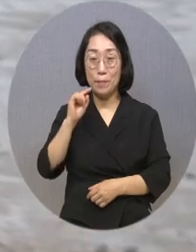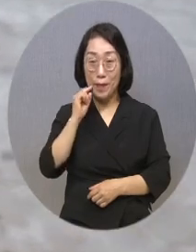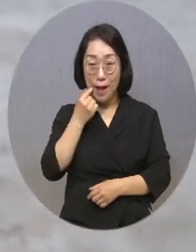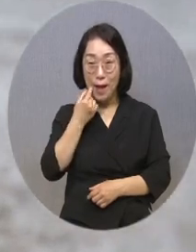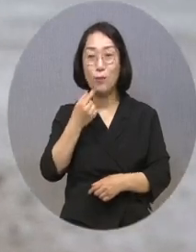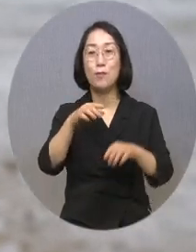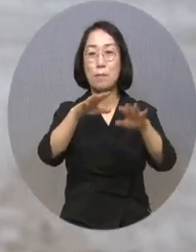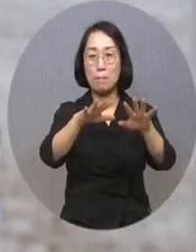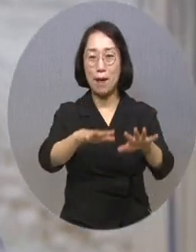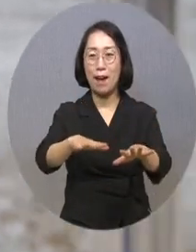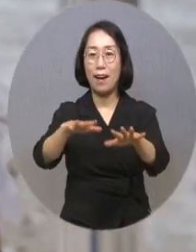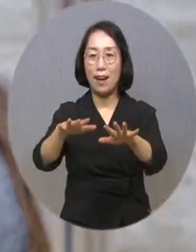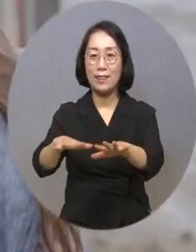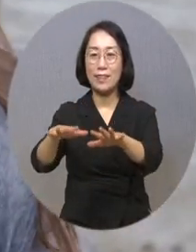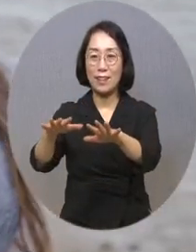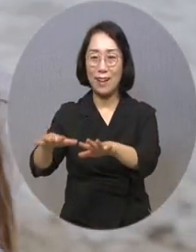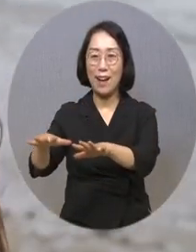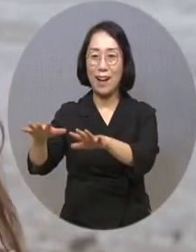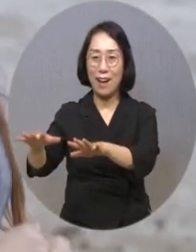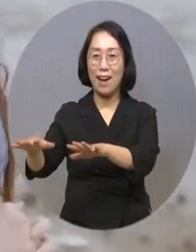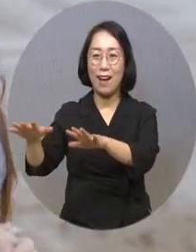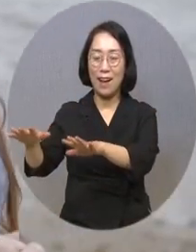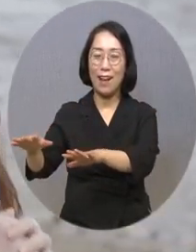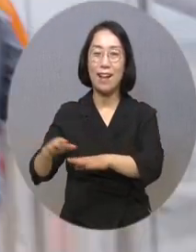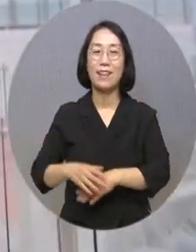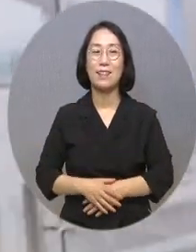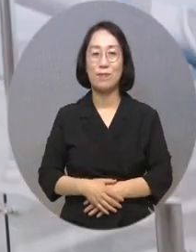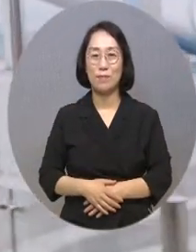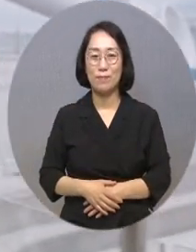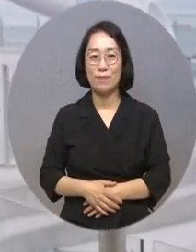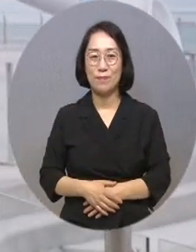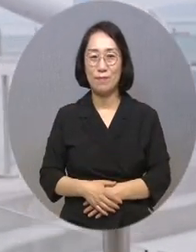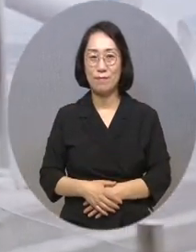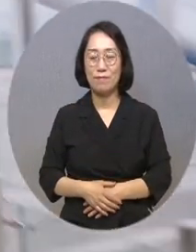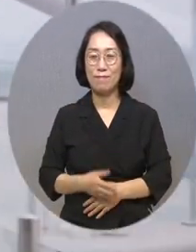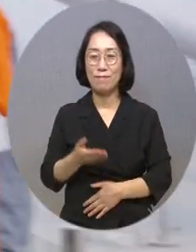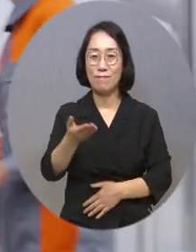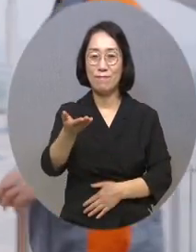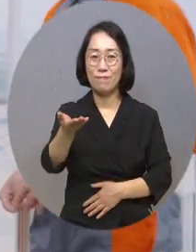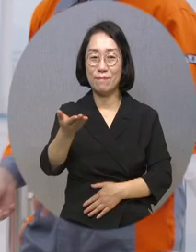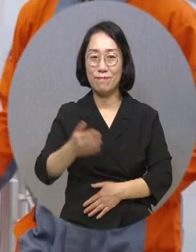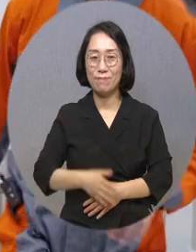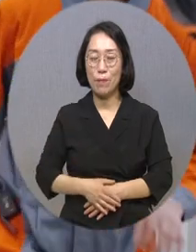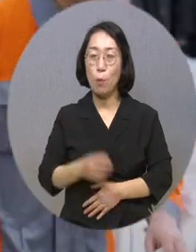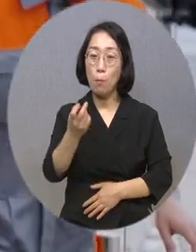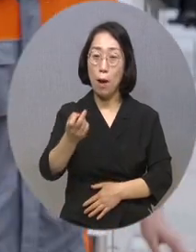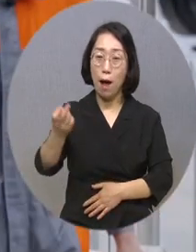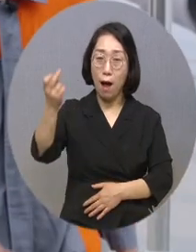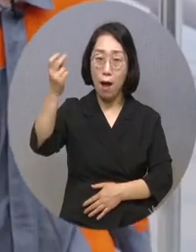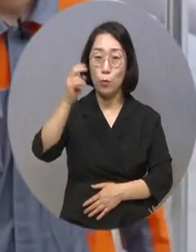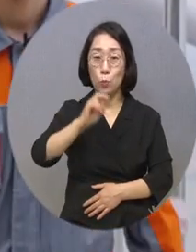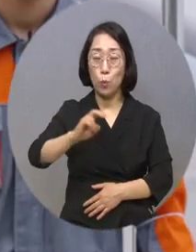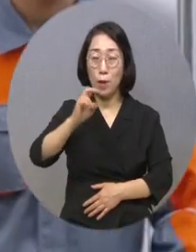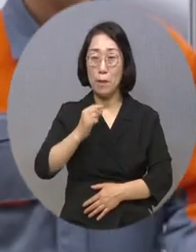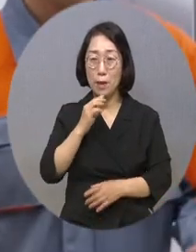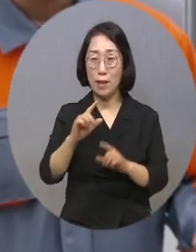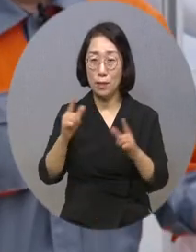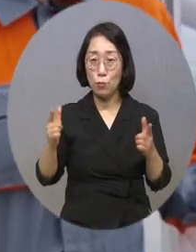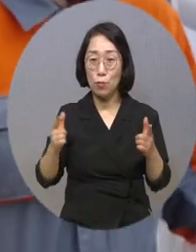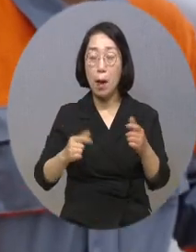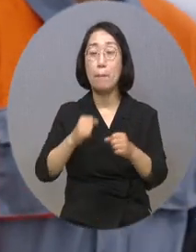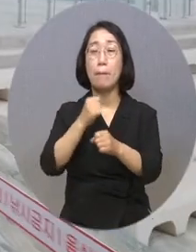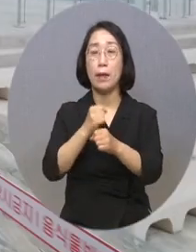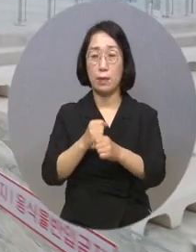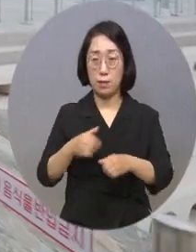아름다운 바닷가. 우준 오빠 컨셉이야, 컨셉. 오빠 노래만 부를 게 아니고 우리가 노래를